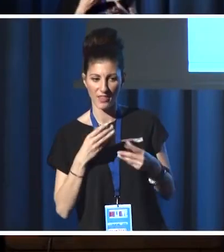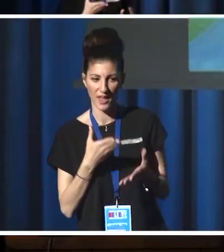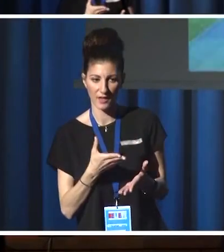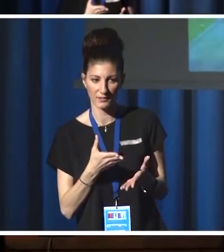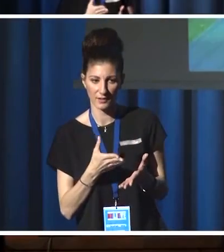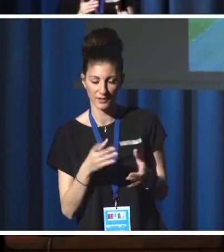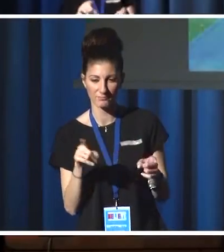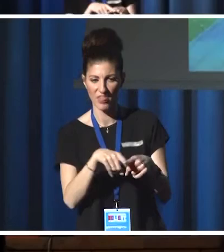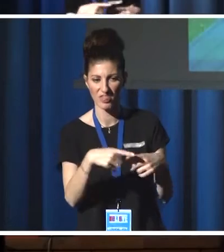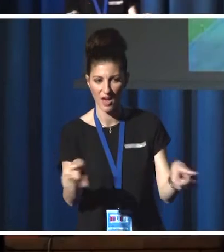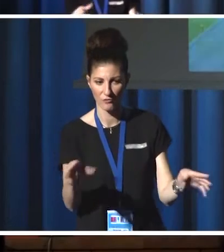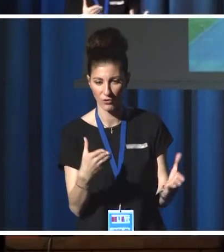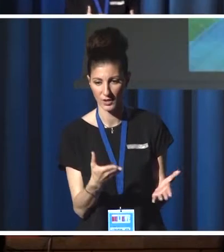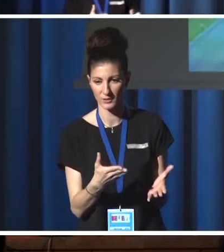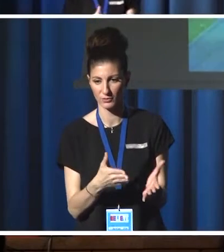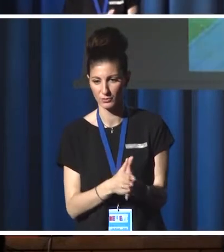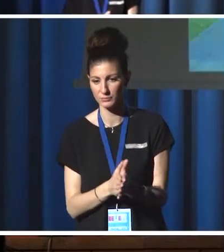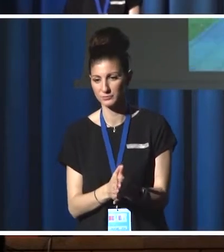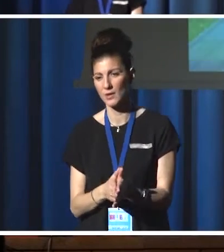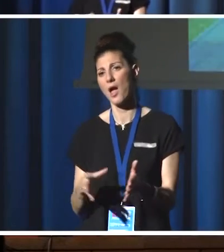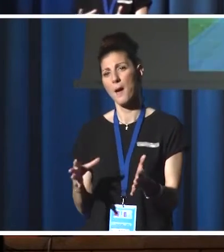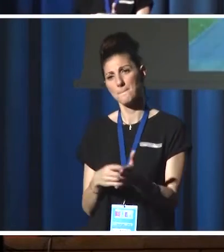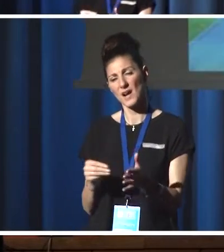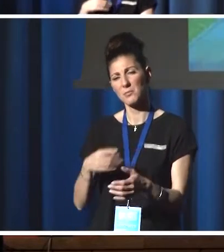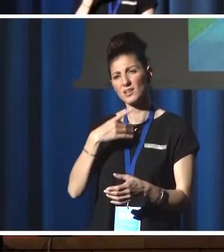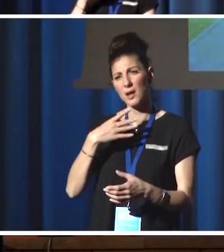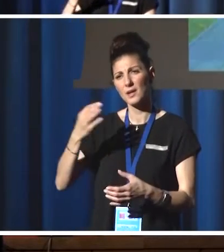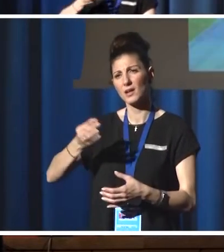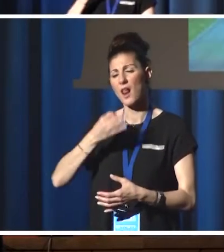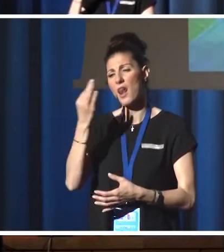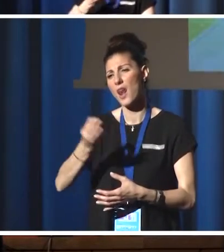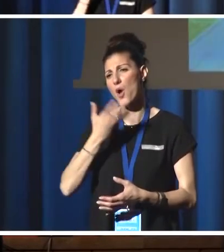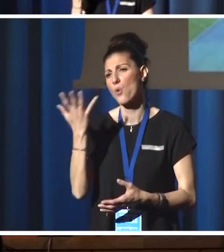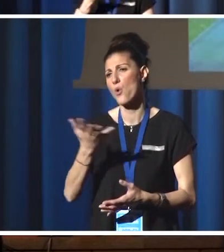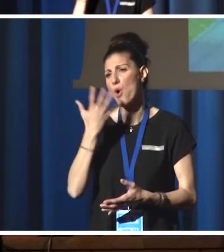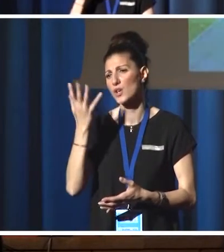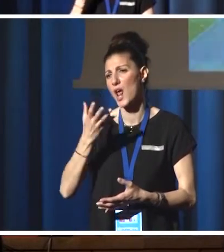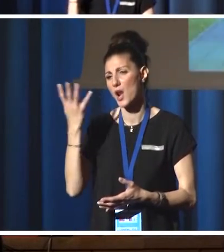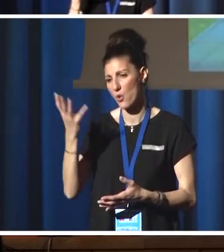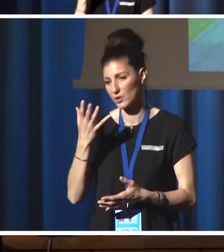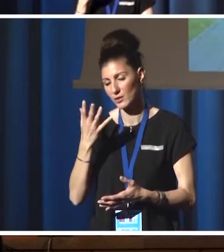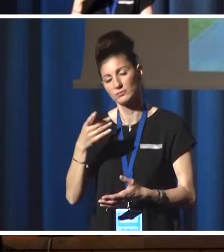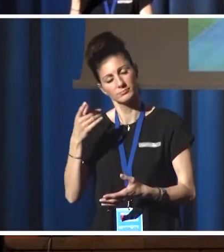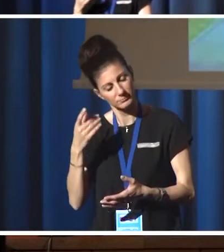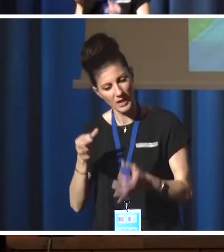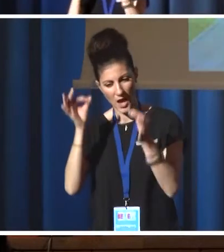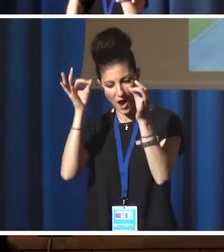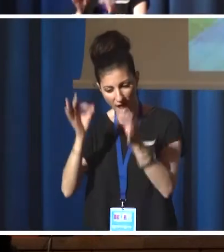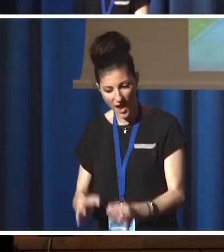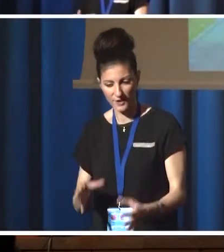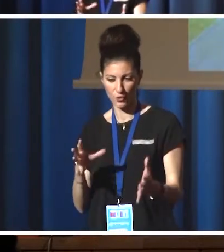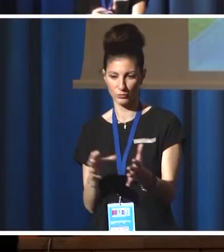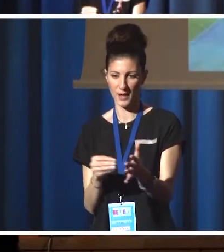μην μιλάω αφηρημένα και γενικά θα πω κάποια παραδείγματα και